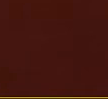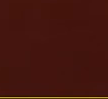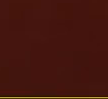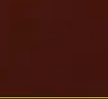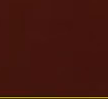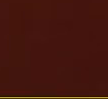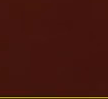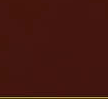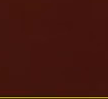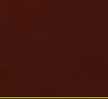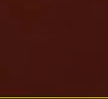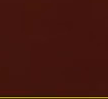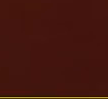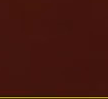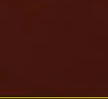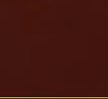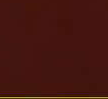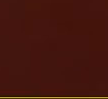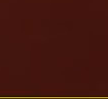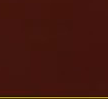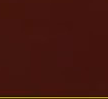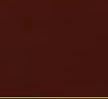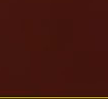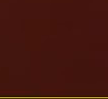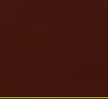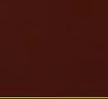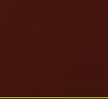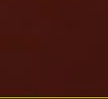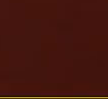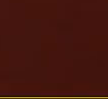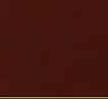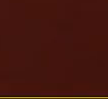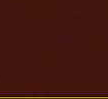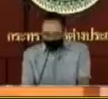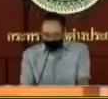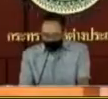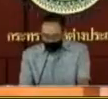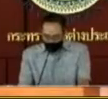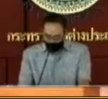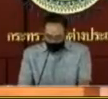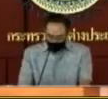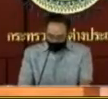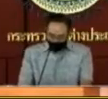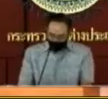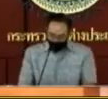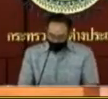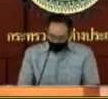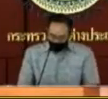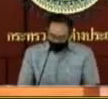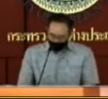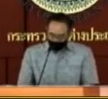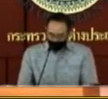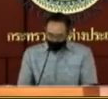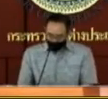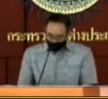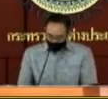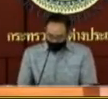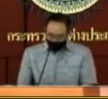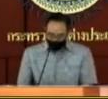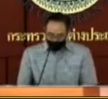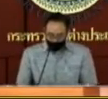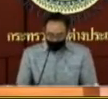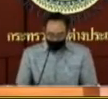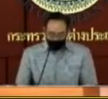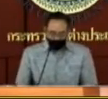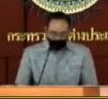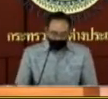รือวีซ่านะครับสำหรับผู้เดินทางผู้ถือหนังสือเดินทางทูตระหว่างกันนะครับในส่วนประเด็นที่4สหราชอาณาจักรยัง